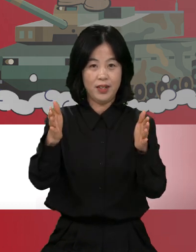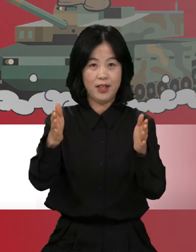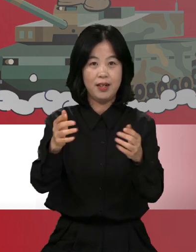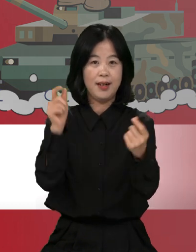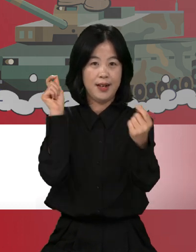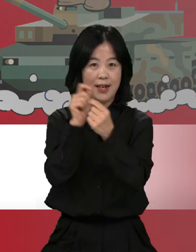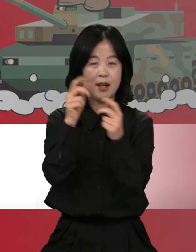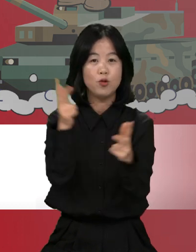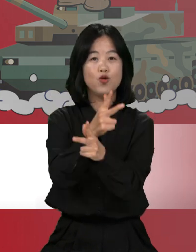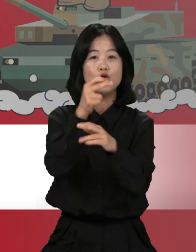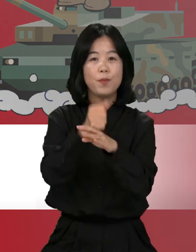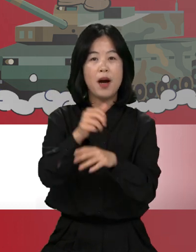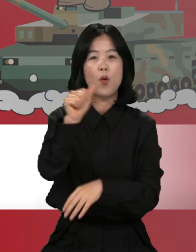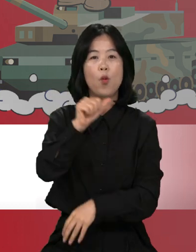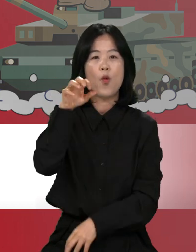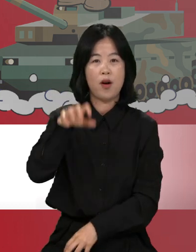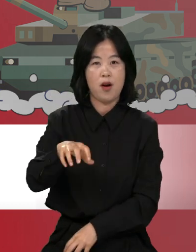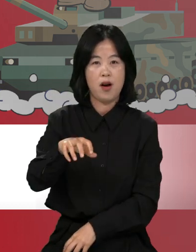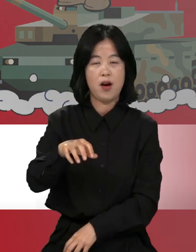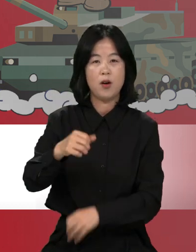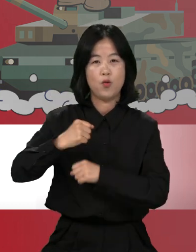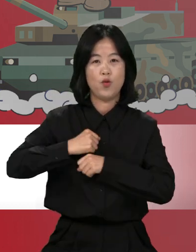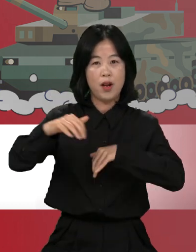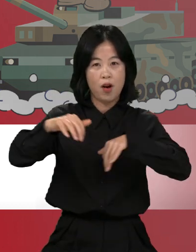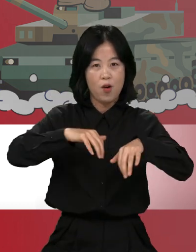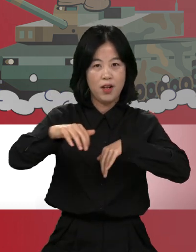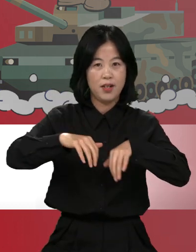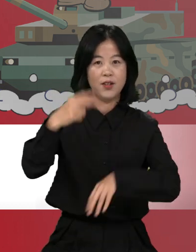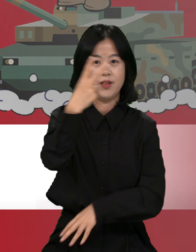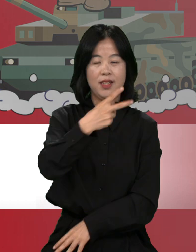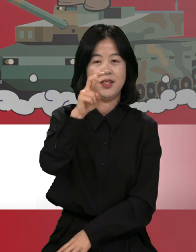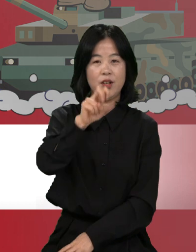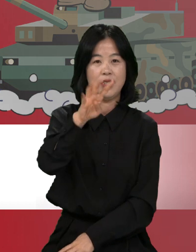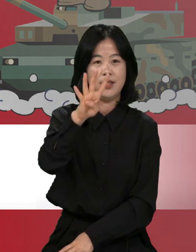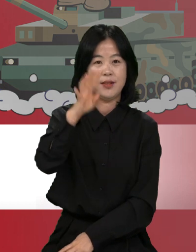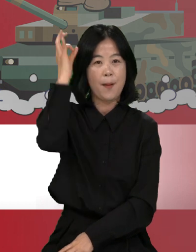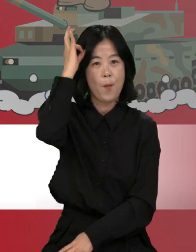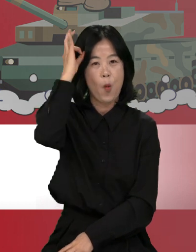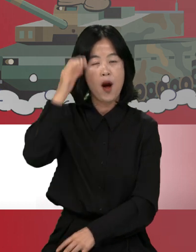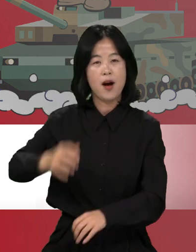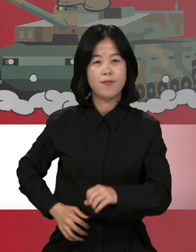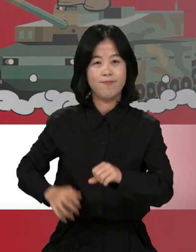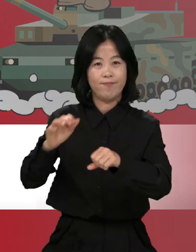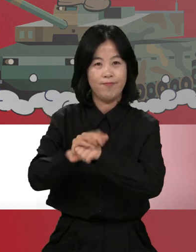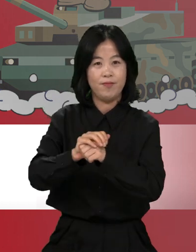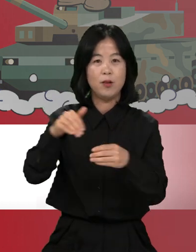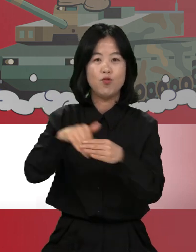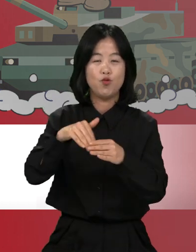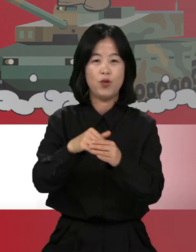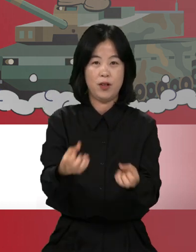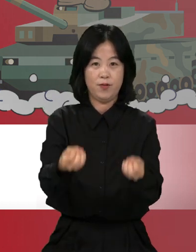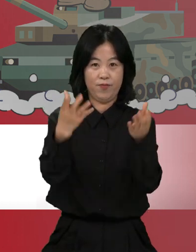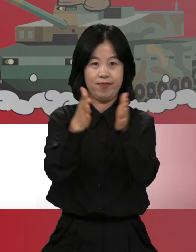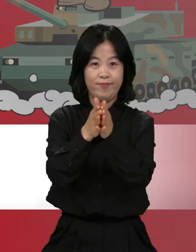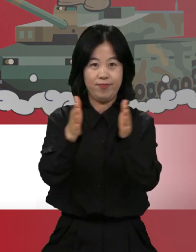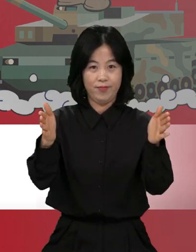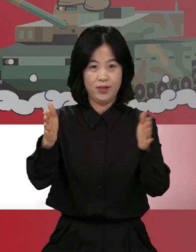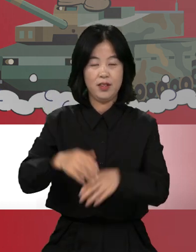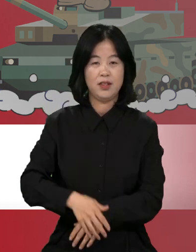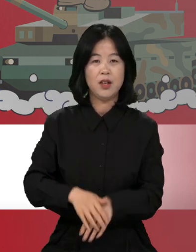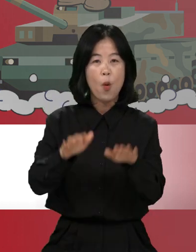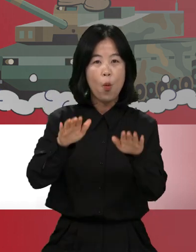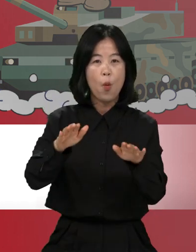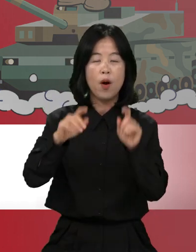4월 27일과 8일 양일간 오천읍 해병의 거리와 해병대 1사단 일원에서 2024 포항